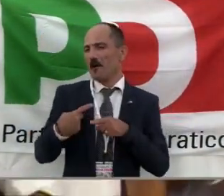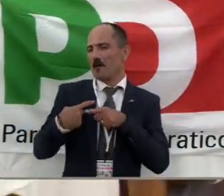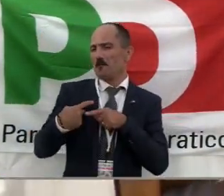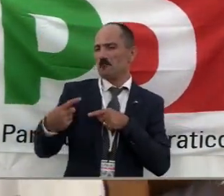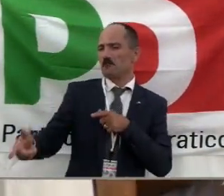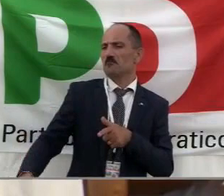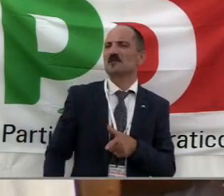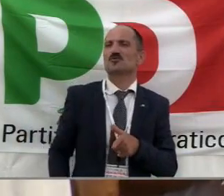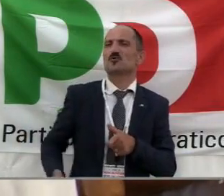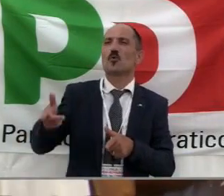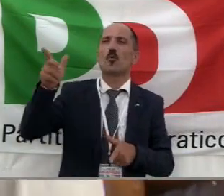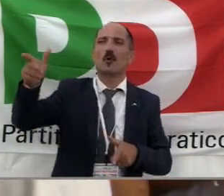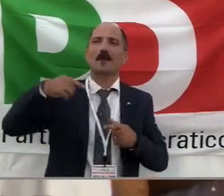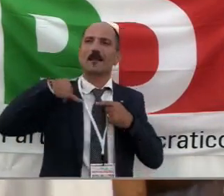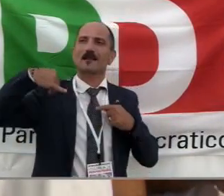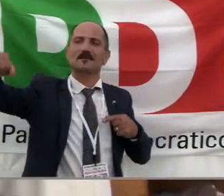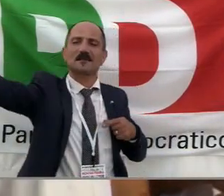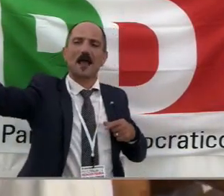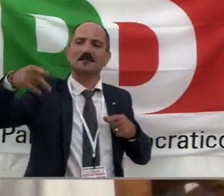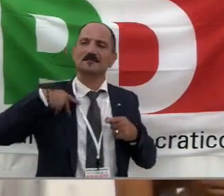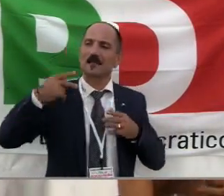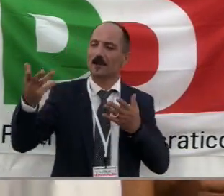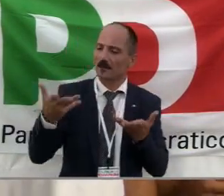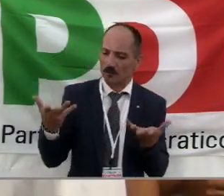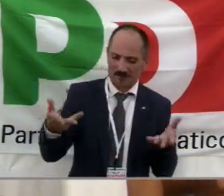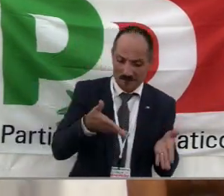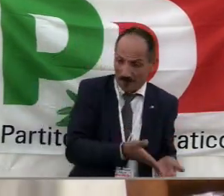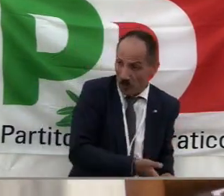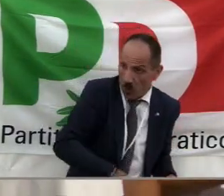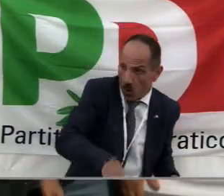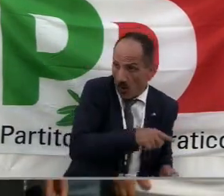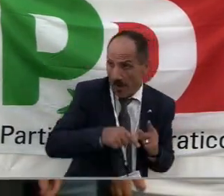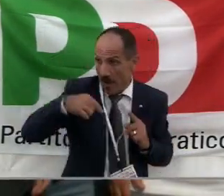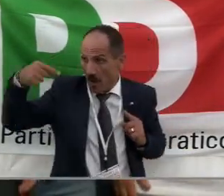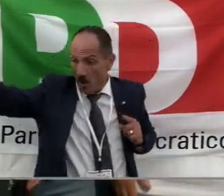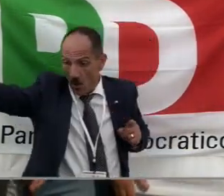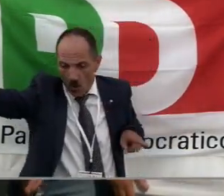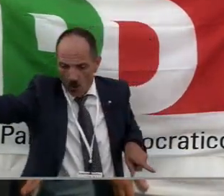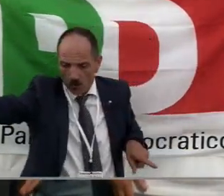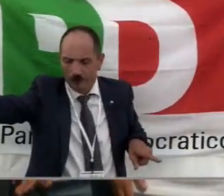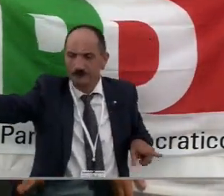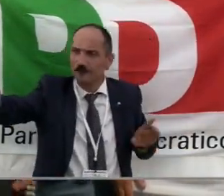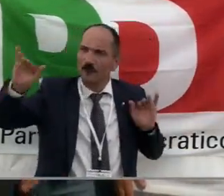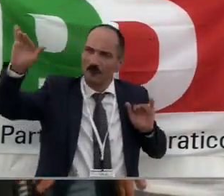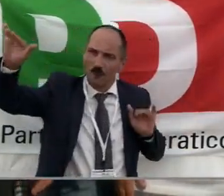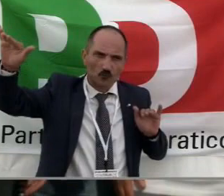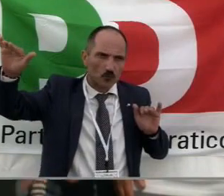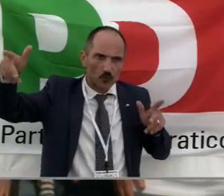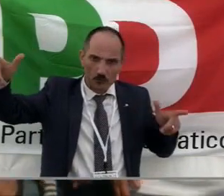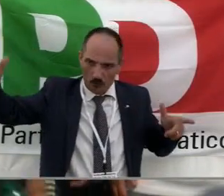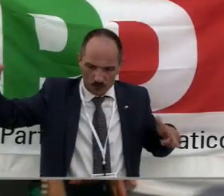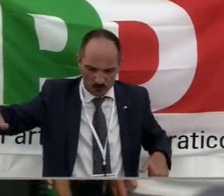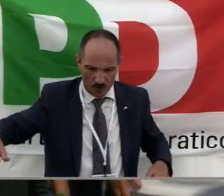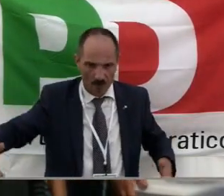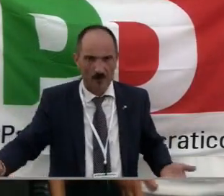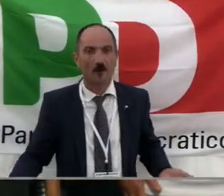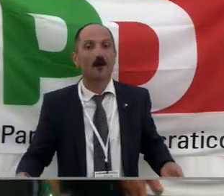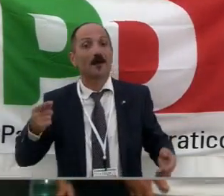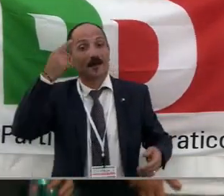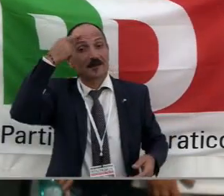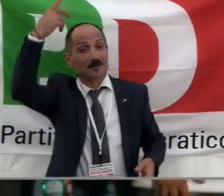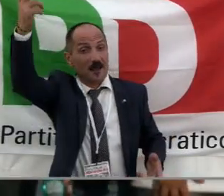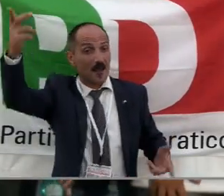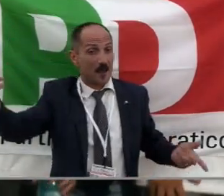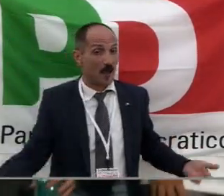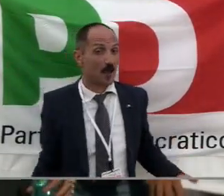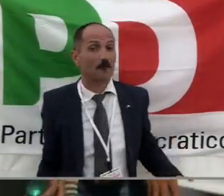distanza che c'è tra noi e loro, tra un'idea di futuro in cui non c'è la